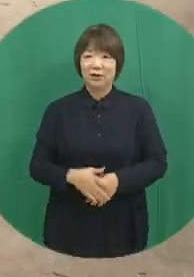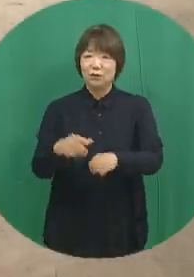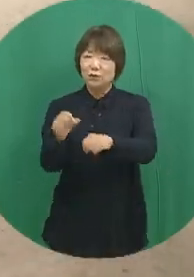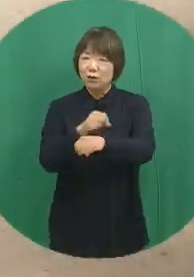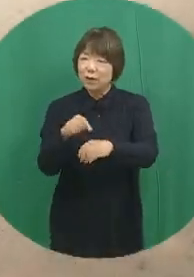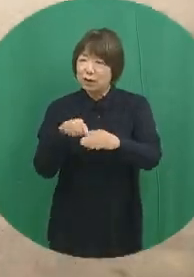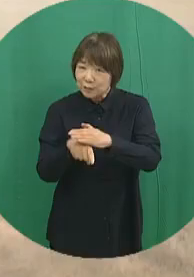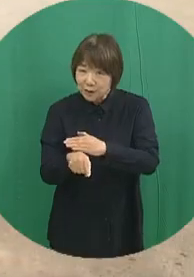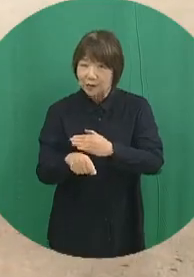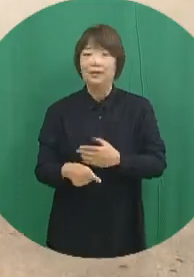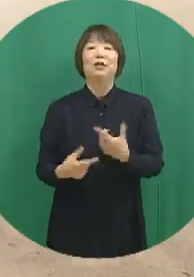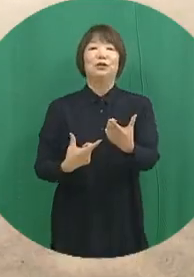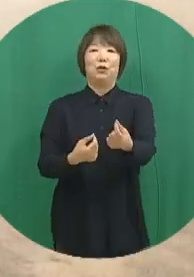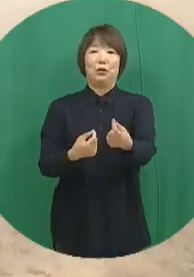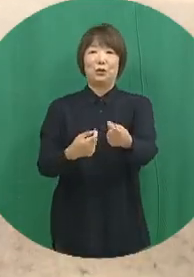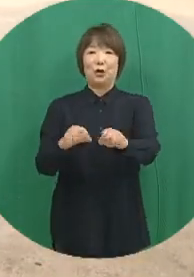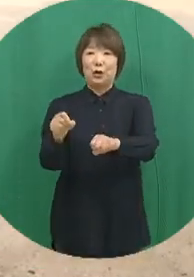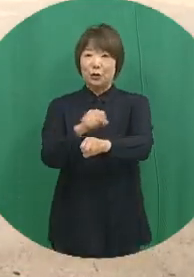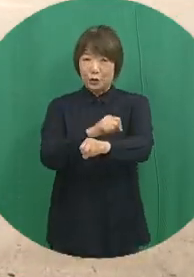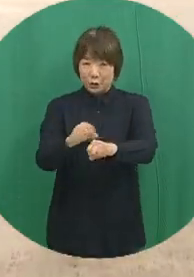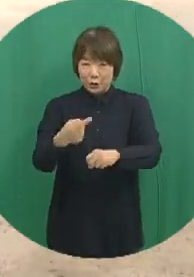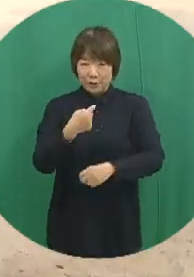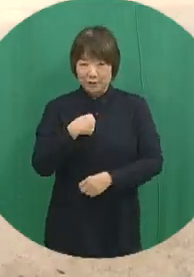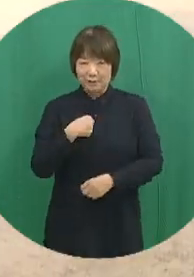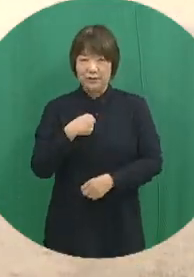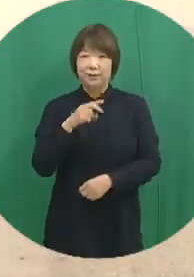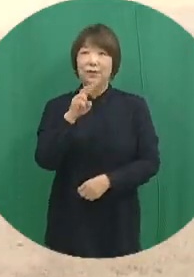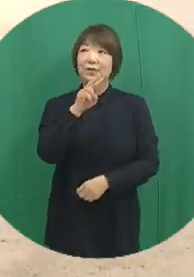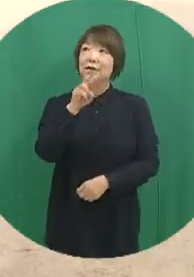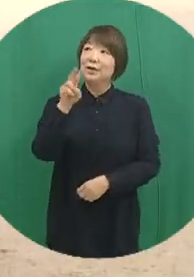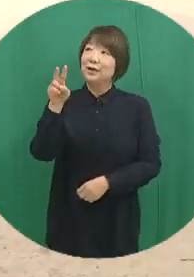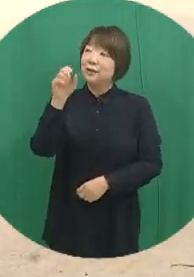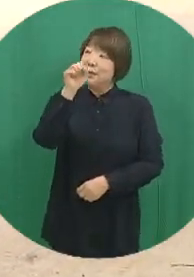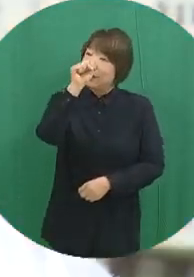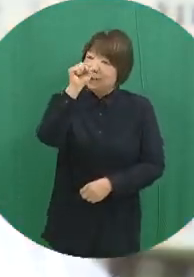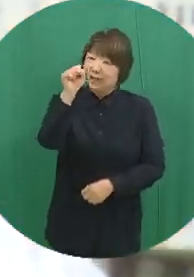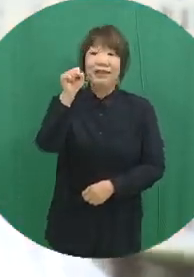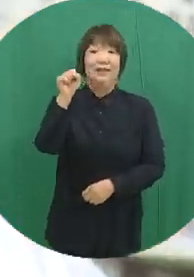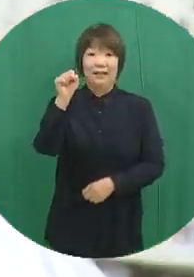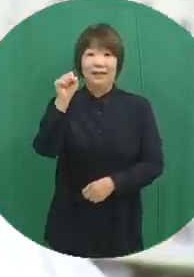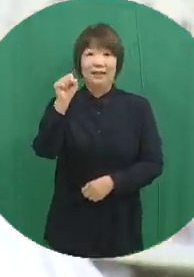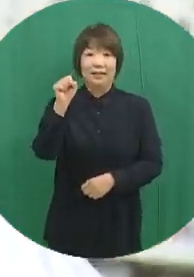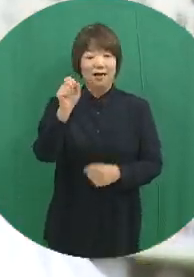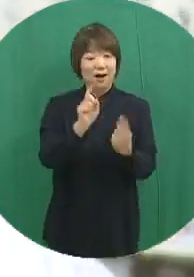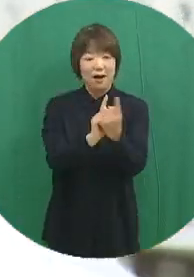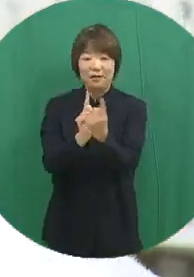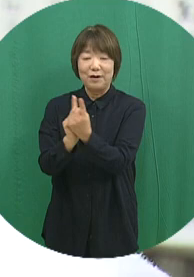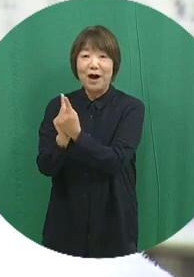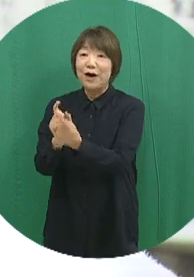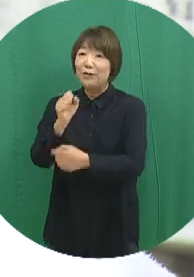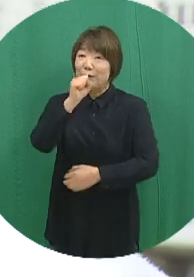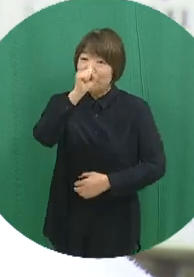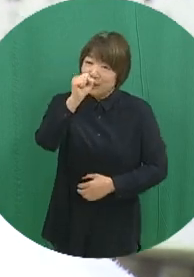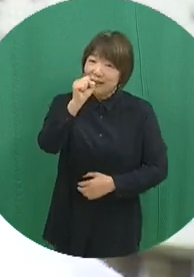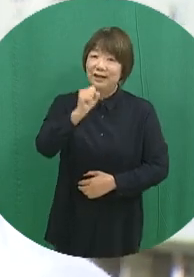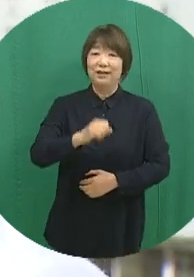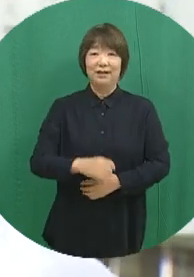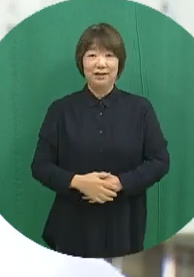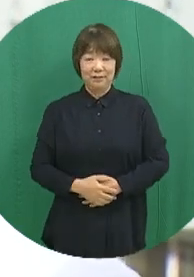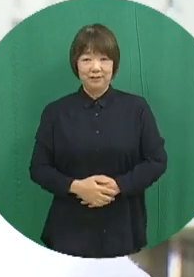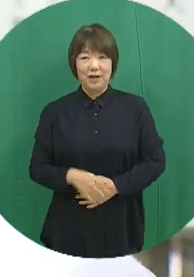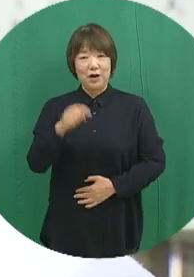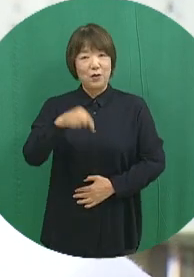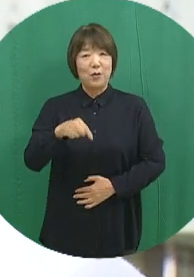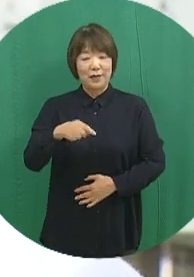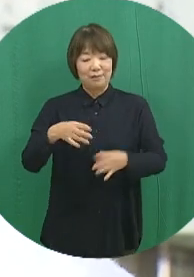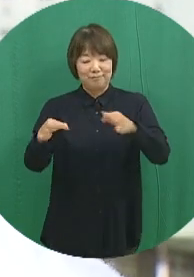はもう特別だったんですか？ 特別でしたね。もう風景もそうですし、その人の感じもそうですし、はい、でここでち